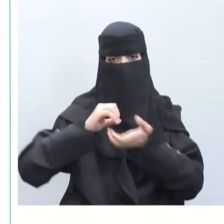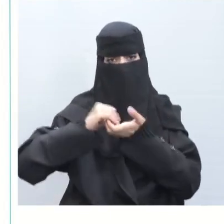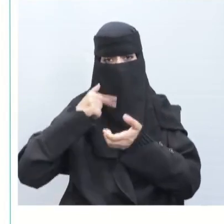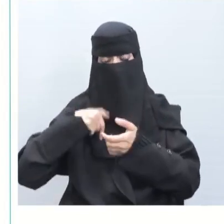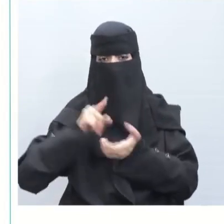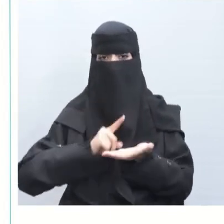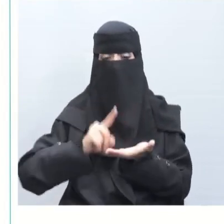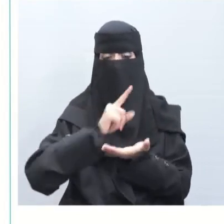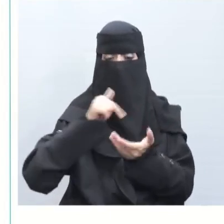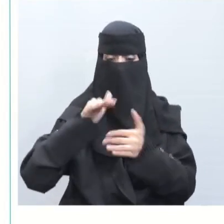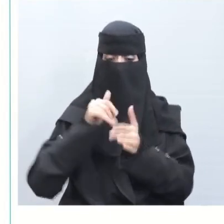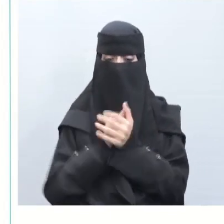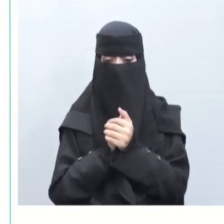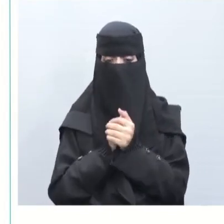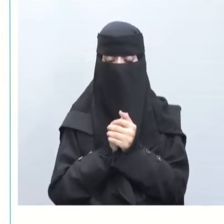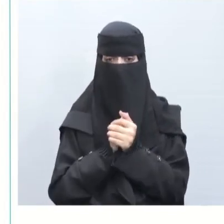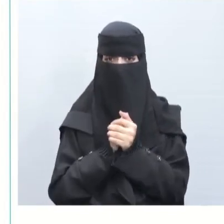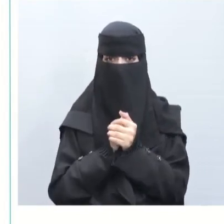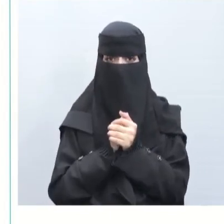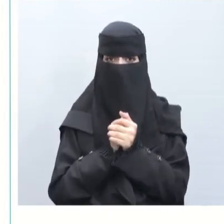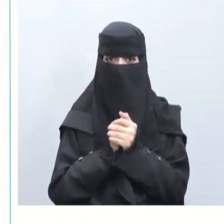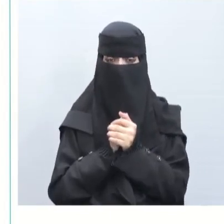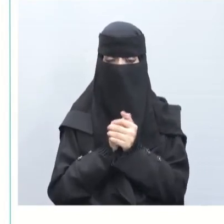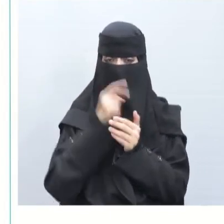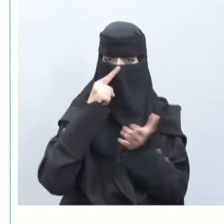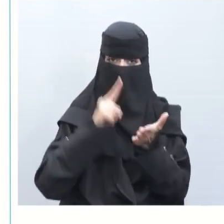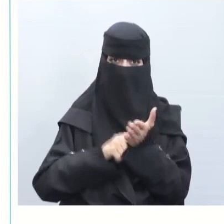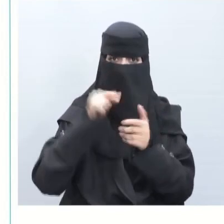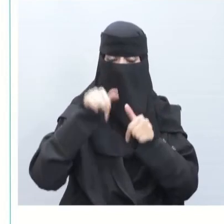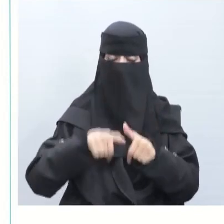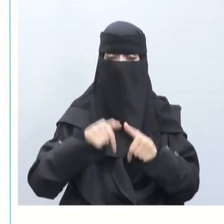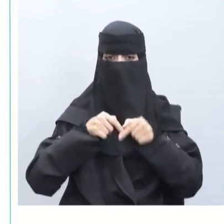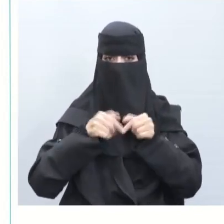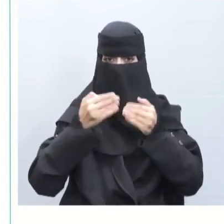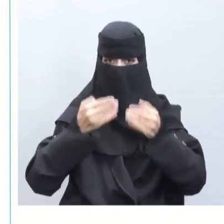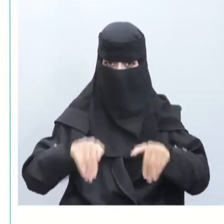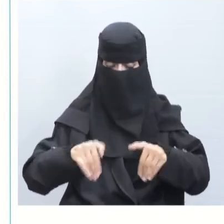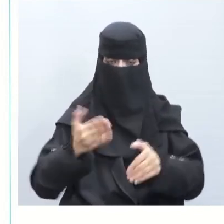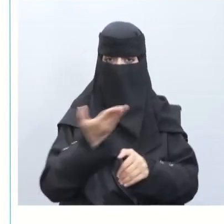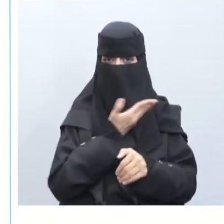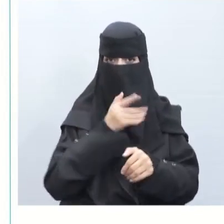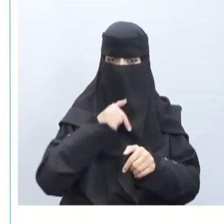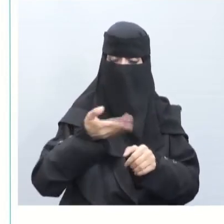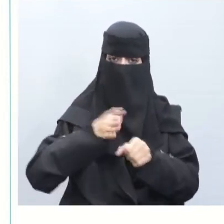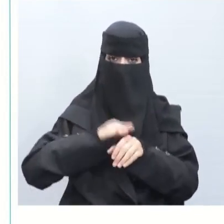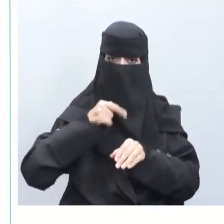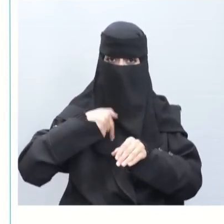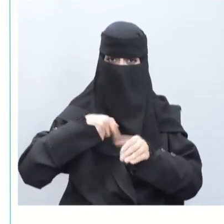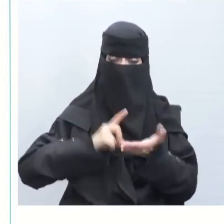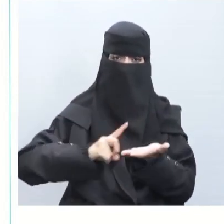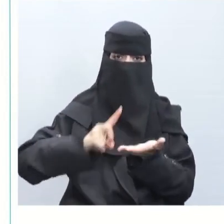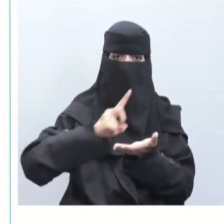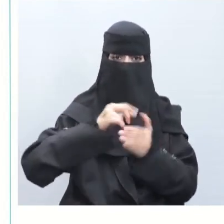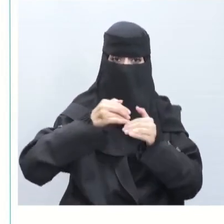للفئه ذكرنا هو يكون هنالك حد من تاثيرها على الطبيعه وان تكون التاثيرات ايجابيه وليست